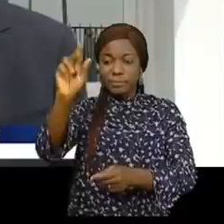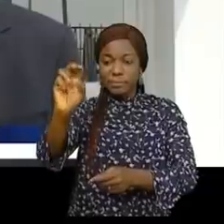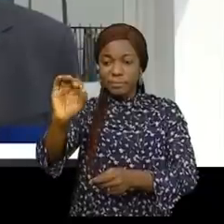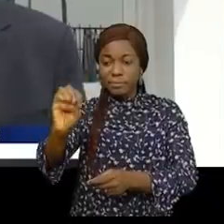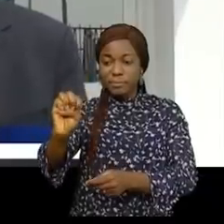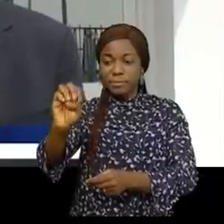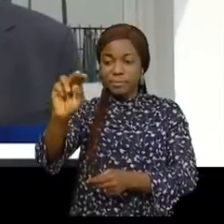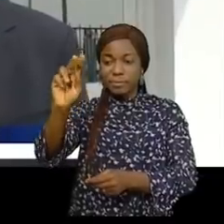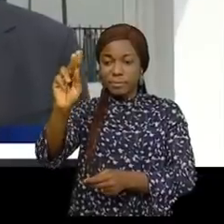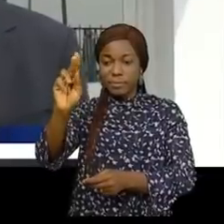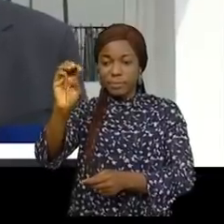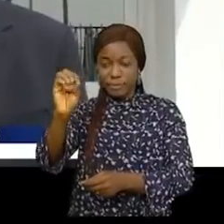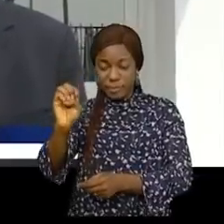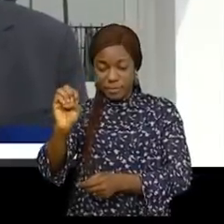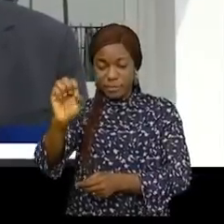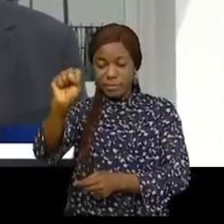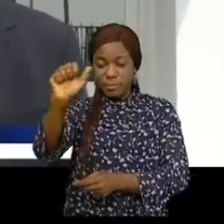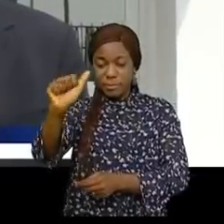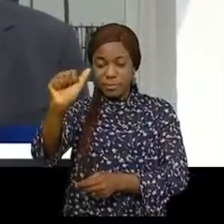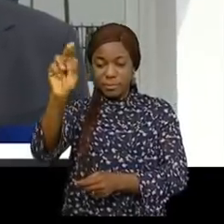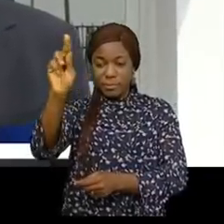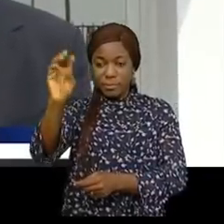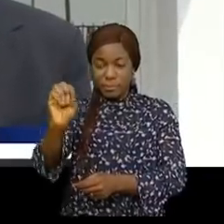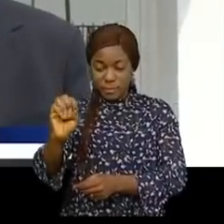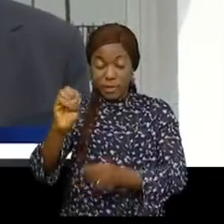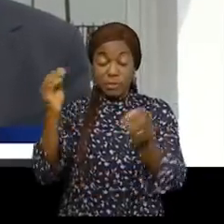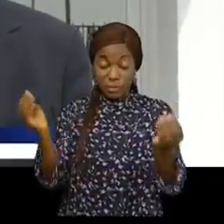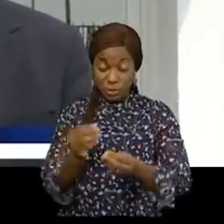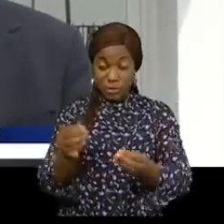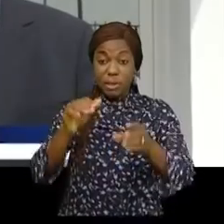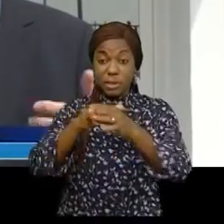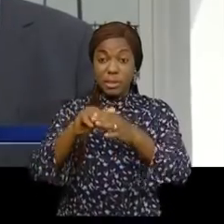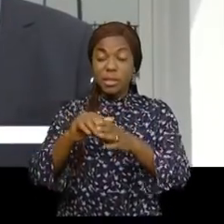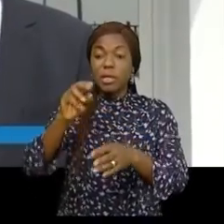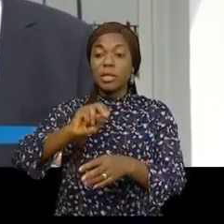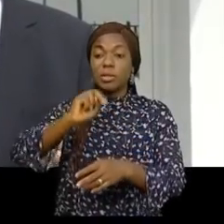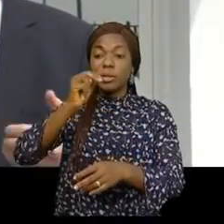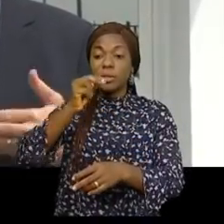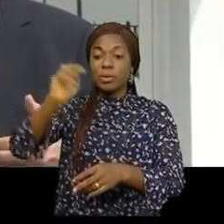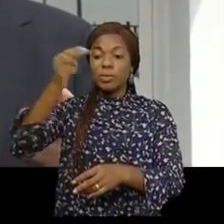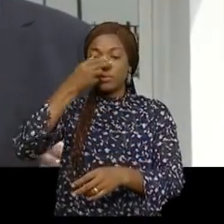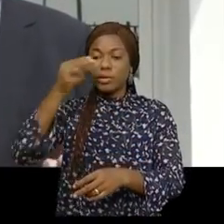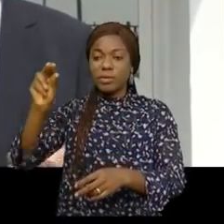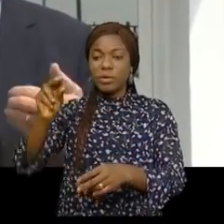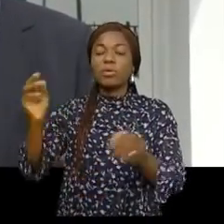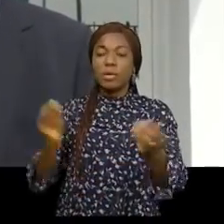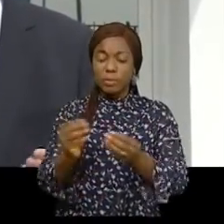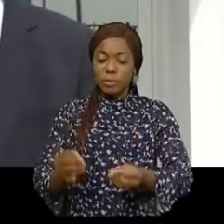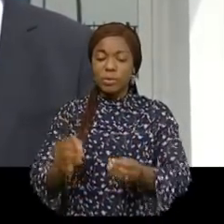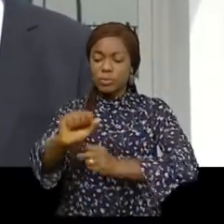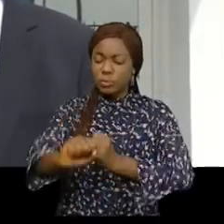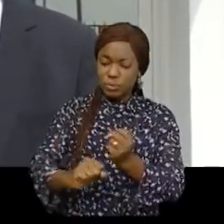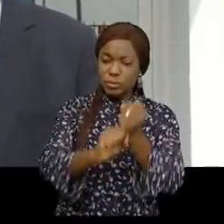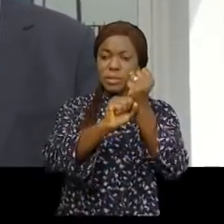gouvernement congolais pour faire face à la situation humanitaire grave dans la région du Nord Kivu. D'appuis qui pourront être mis en place en soutien